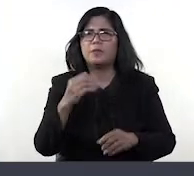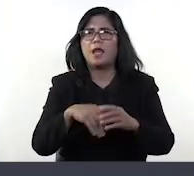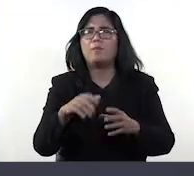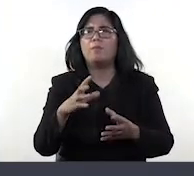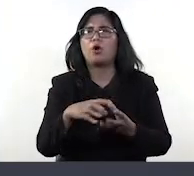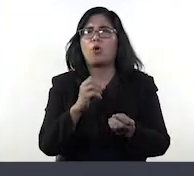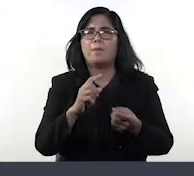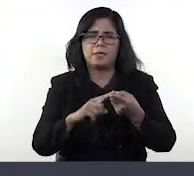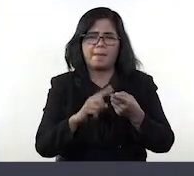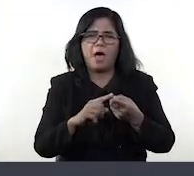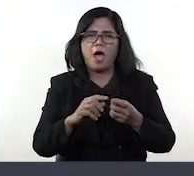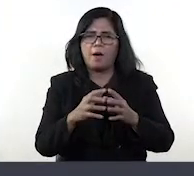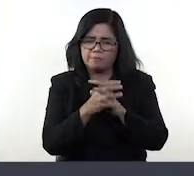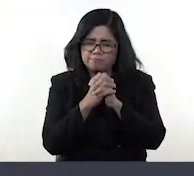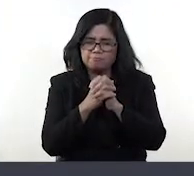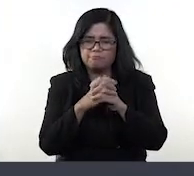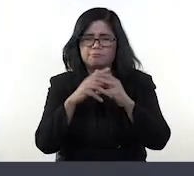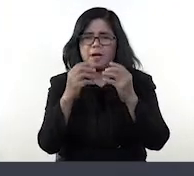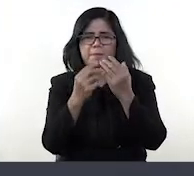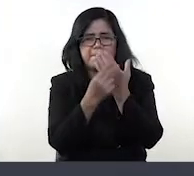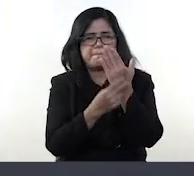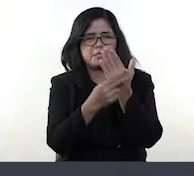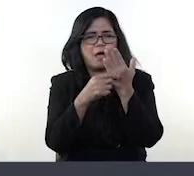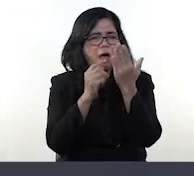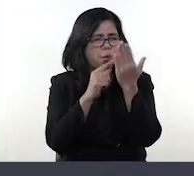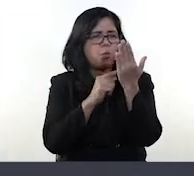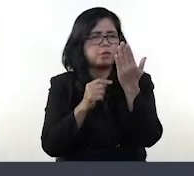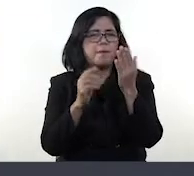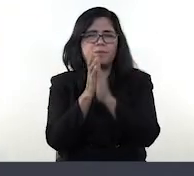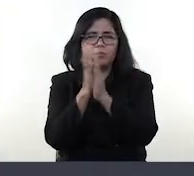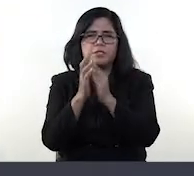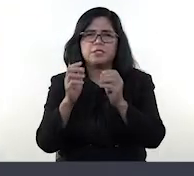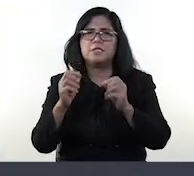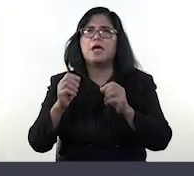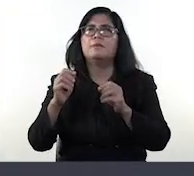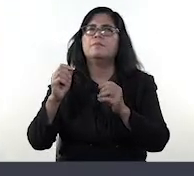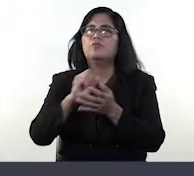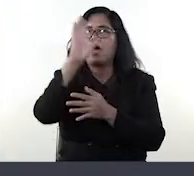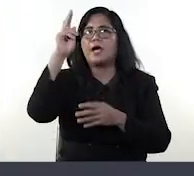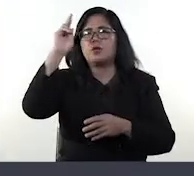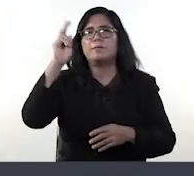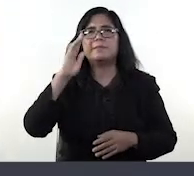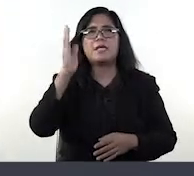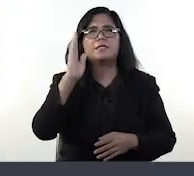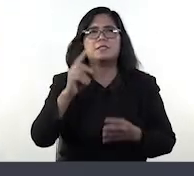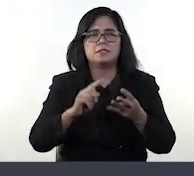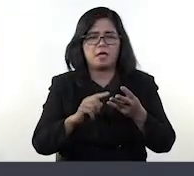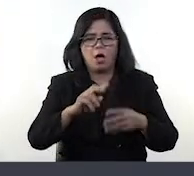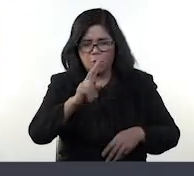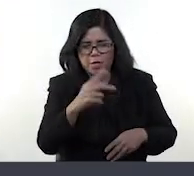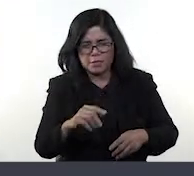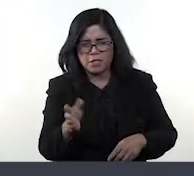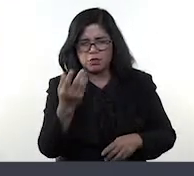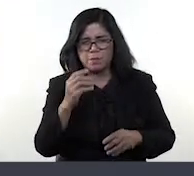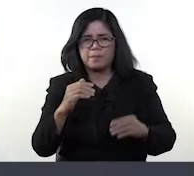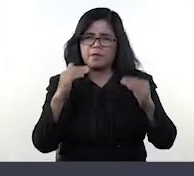mereka yang hidup dalam roh yang pertama semangat berdoa membaca Alkitab yang kedua semangat memuji dan memuliakan Tuhan serta bersaksi yang ketiga semangat terus